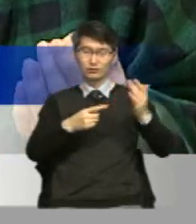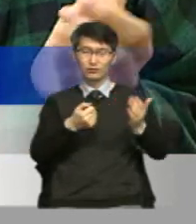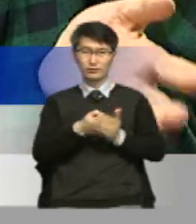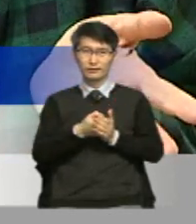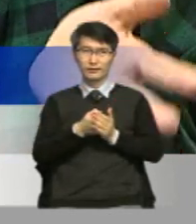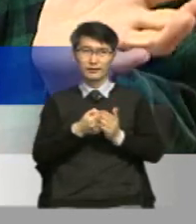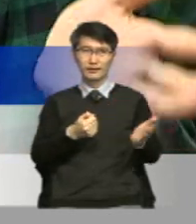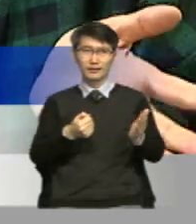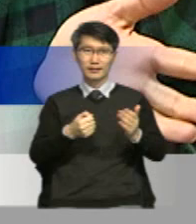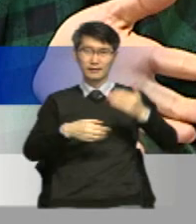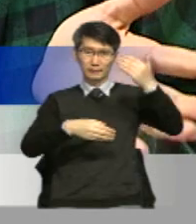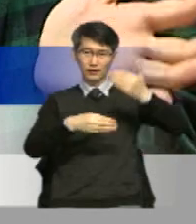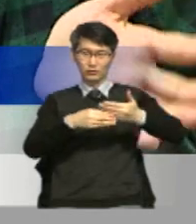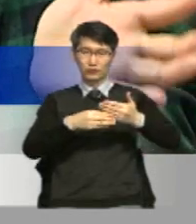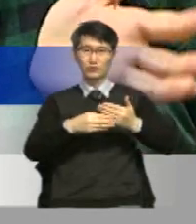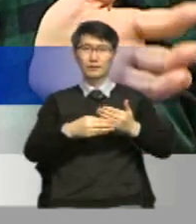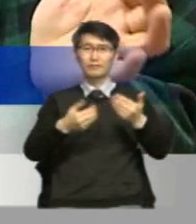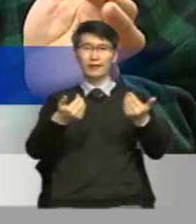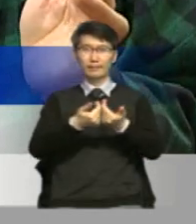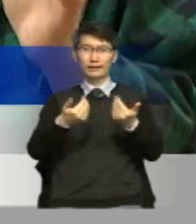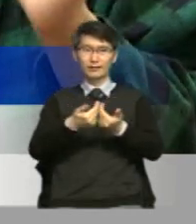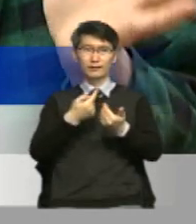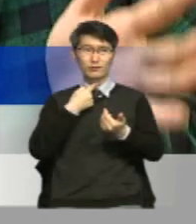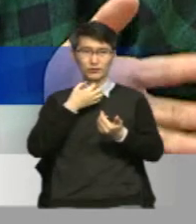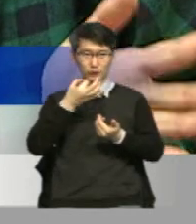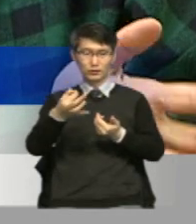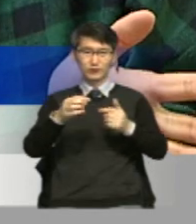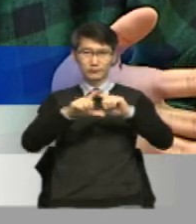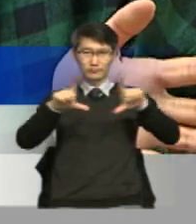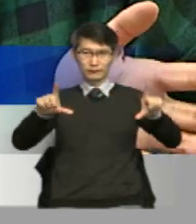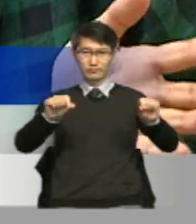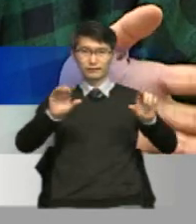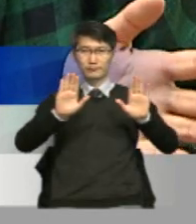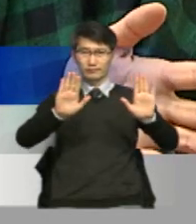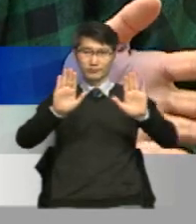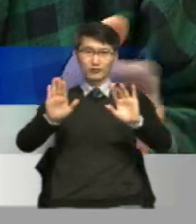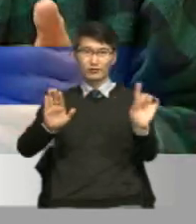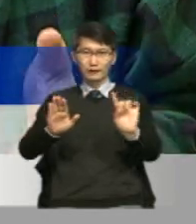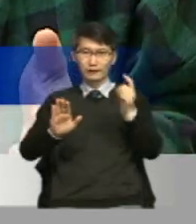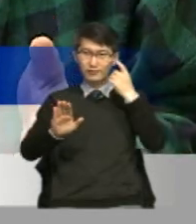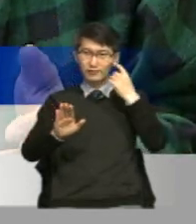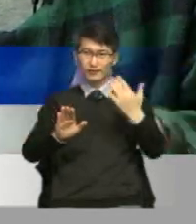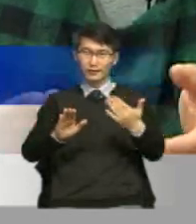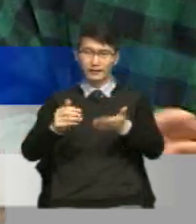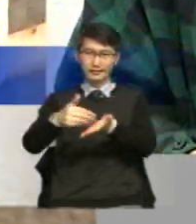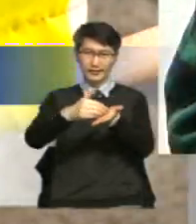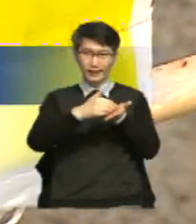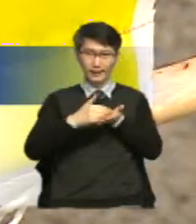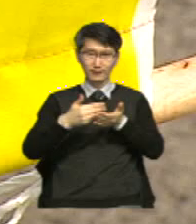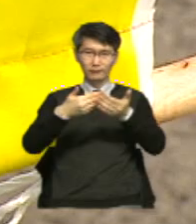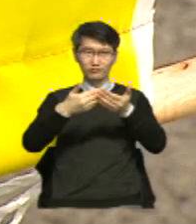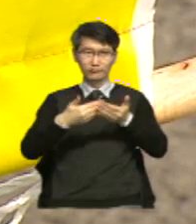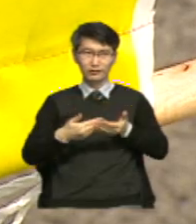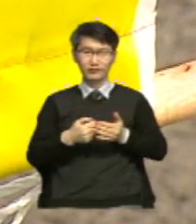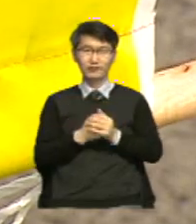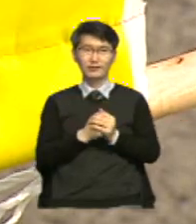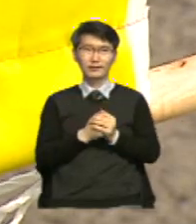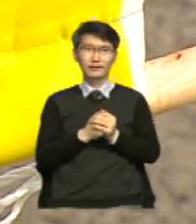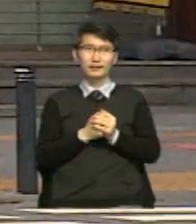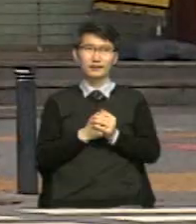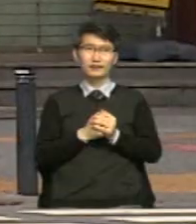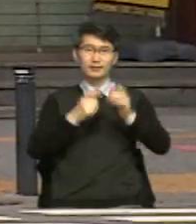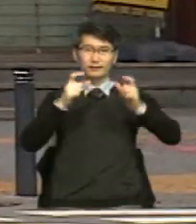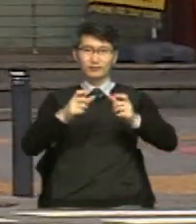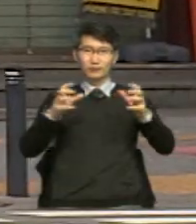그래서 폐국을 반대한다라는 주민의 목소리를 플랜카드로 직접 거는 건 어떨까 이런 제안들을 직접 해주시고 그래서 한편